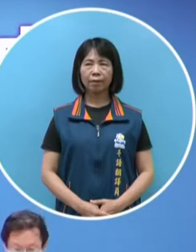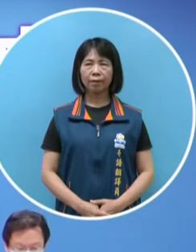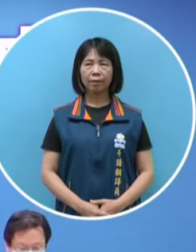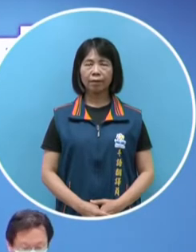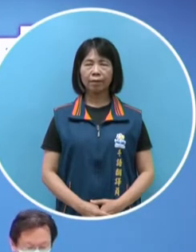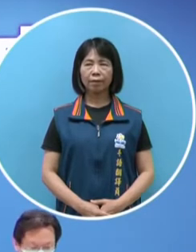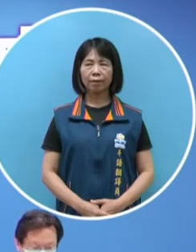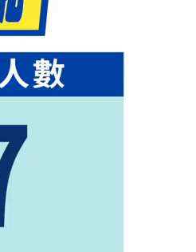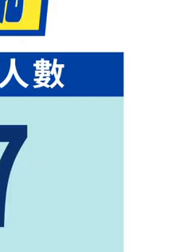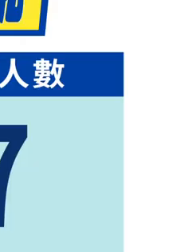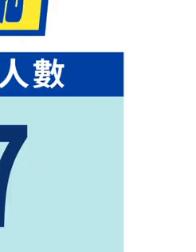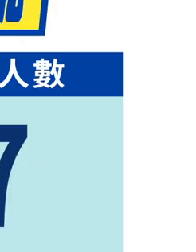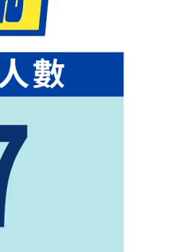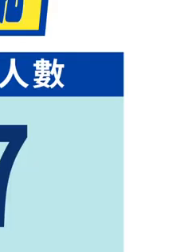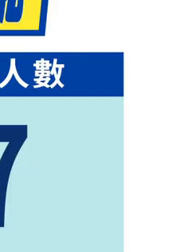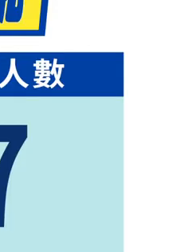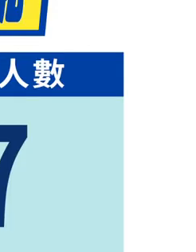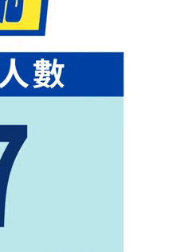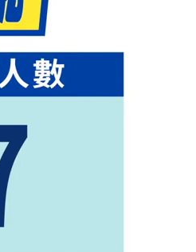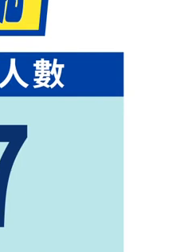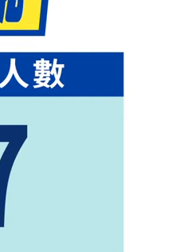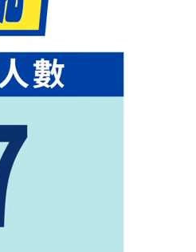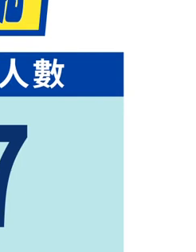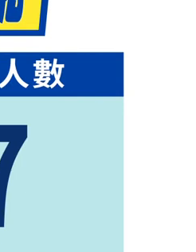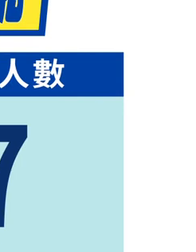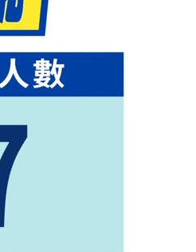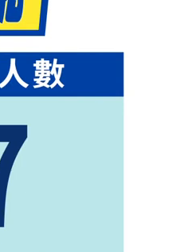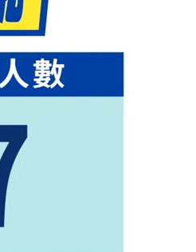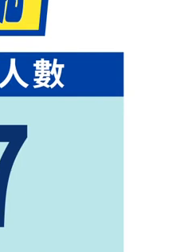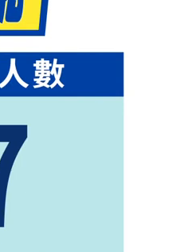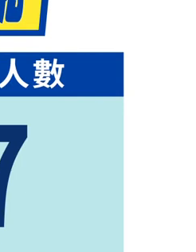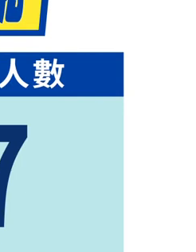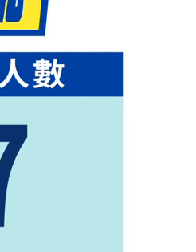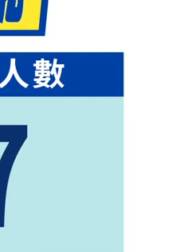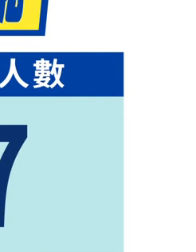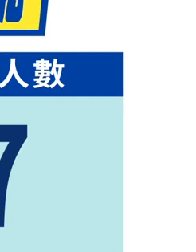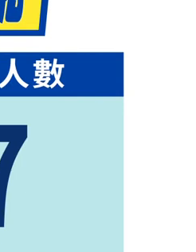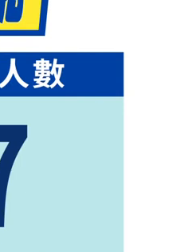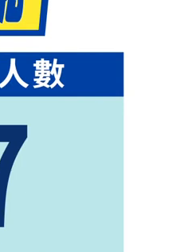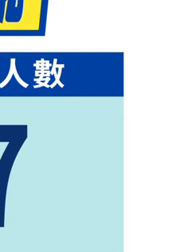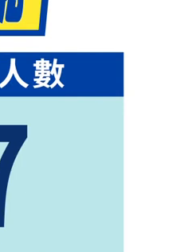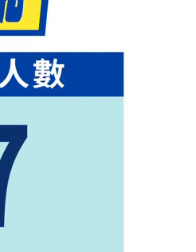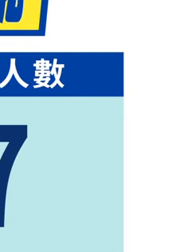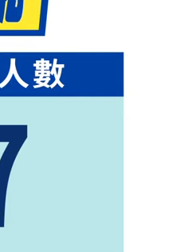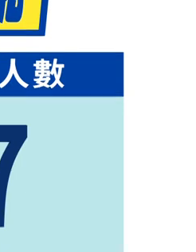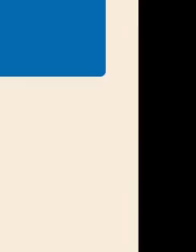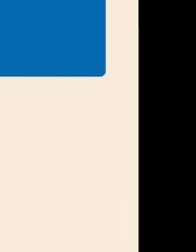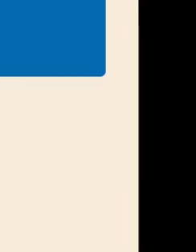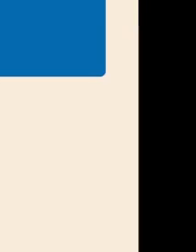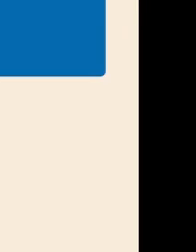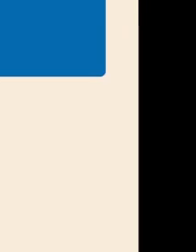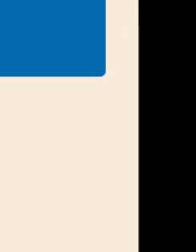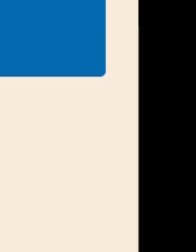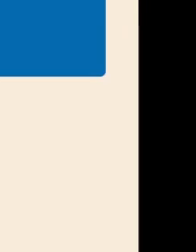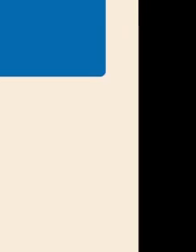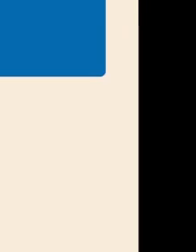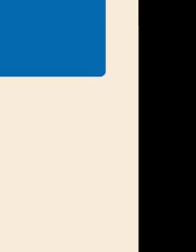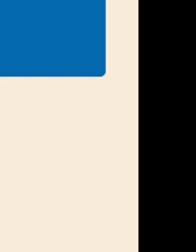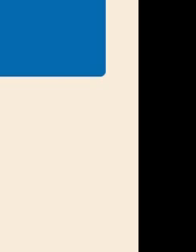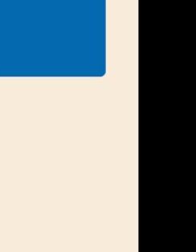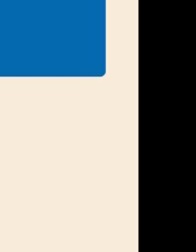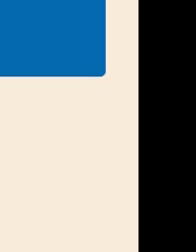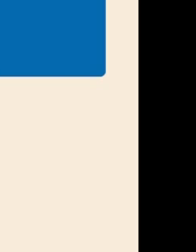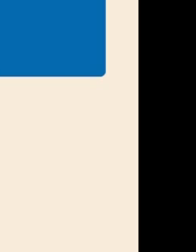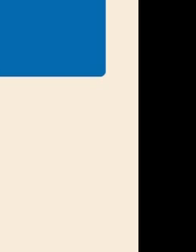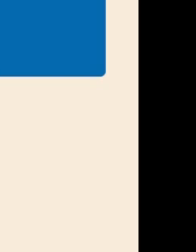已经有48位隔离者出院，尚有57位在隔离中。而至于疫苗残疾的施打，县长表示将开放